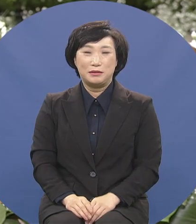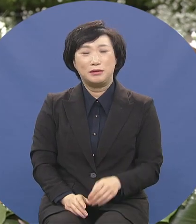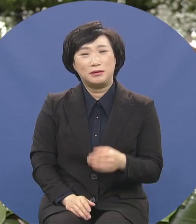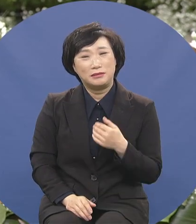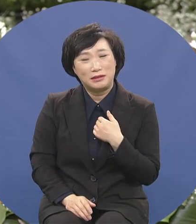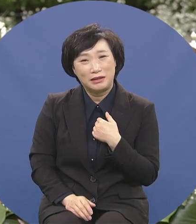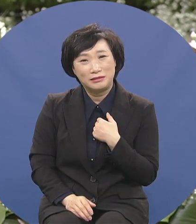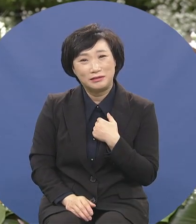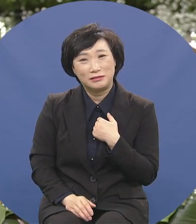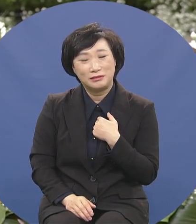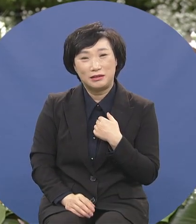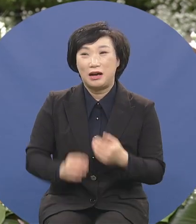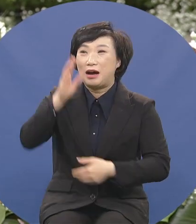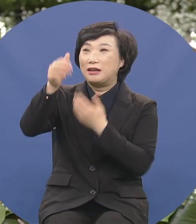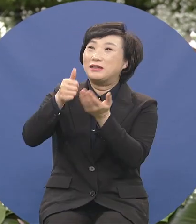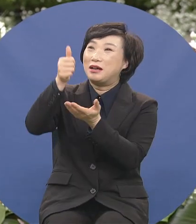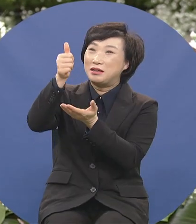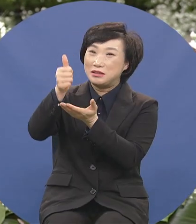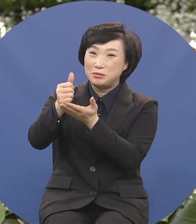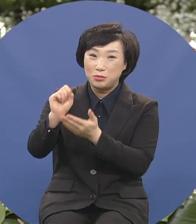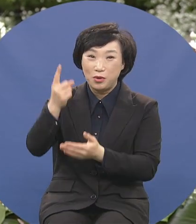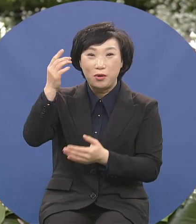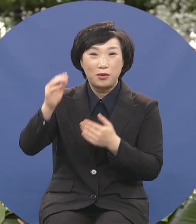나는 하나님으로부터